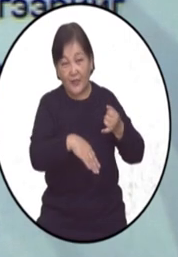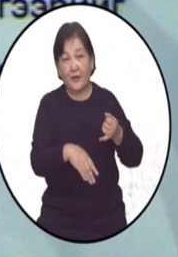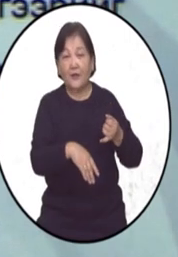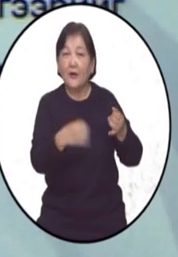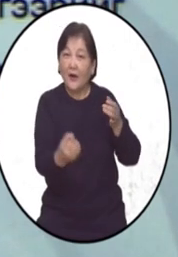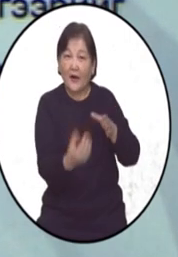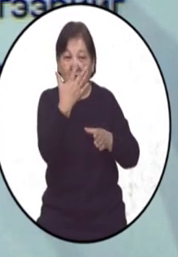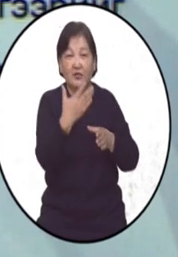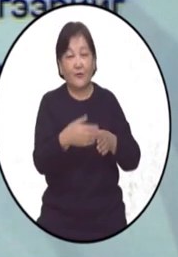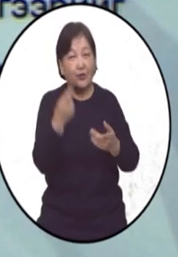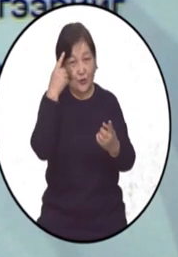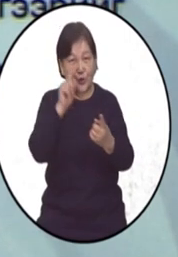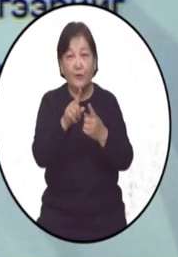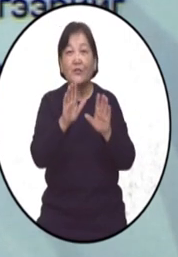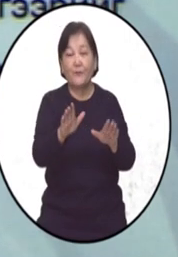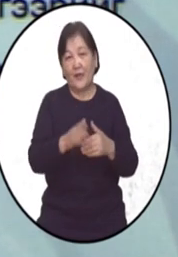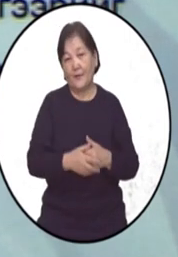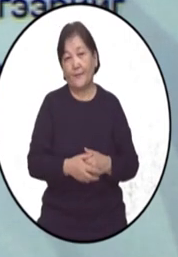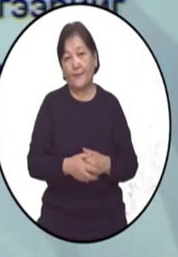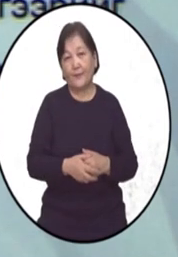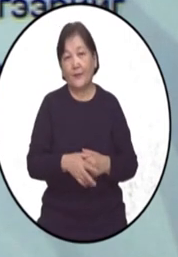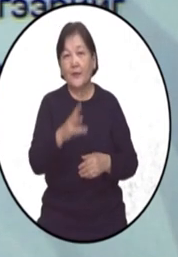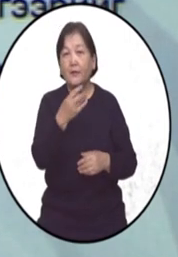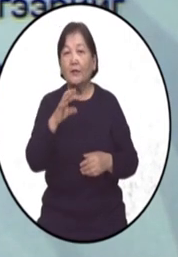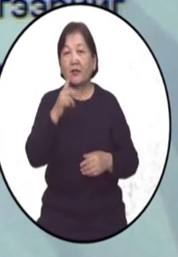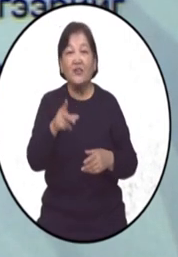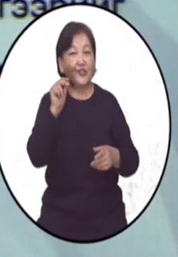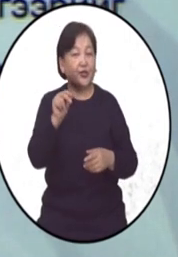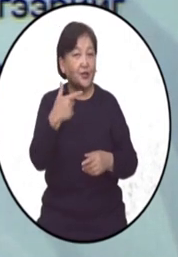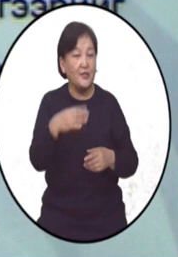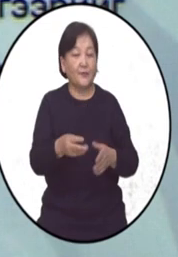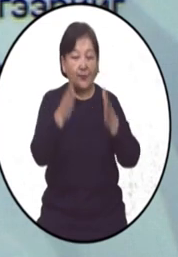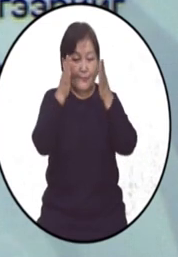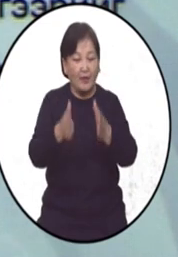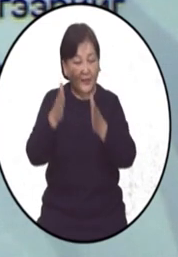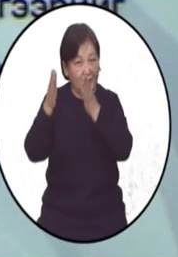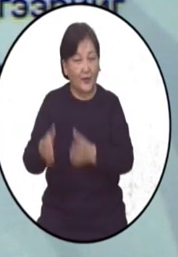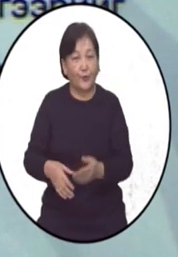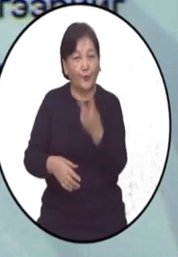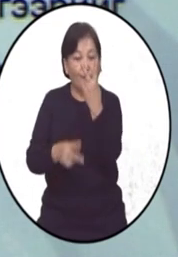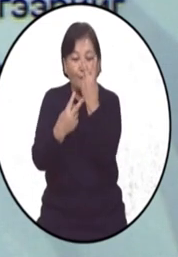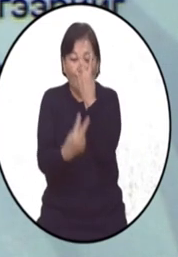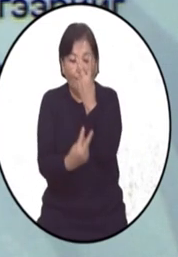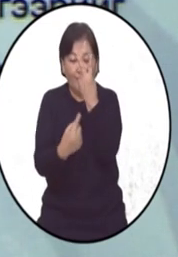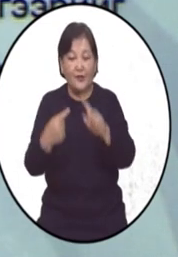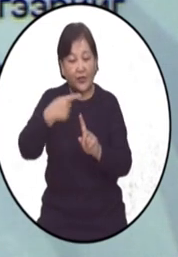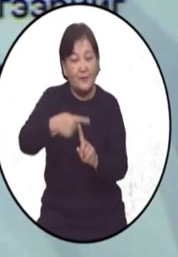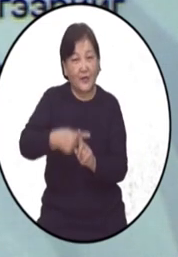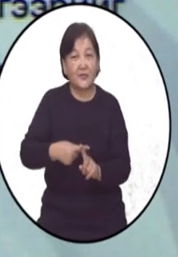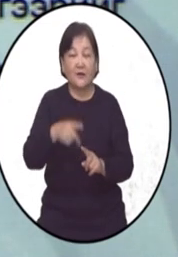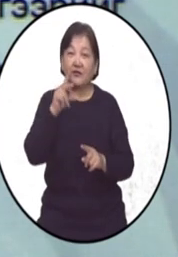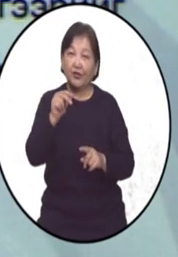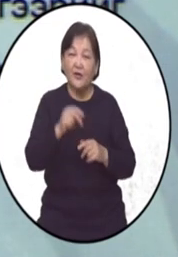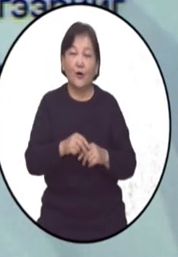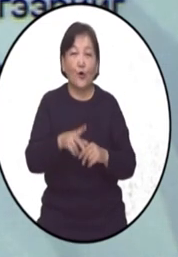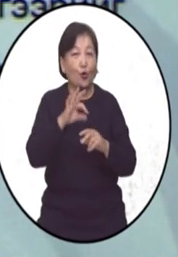зориулагдсан байдаг. За тэгэхээр бол нийтлэг байх чанар гэдэг дээр бол саяны багны нэмэх алгоритмыг зөвхөн 10-ийн тооллын систем биш,